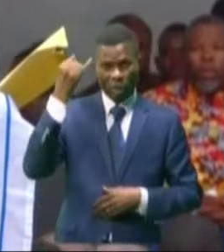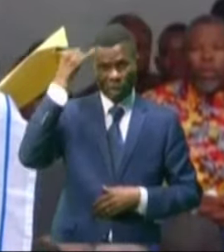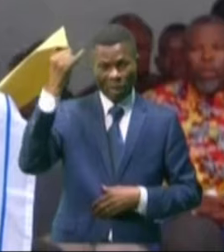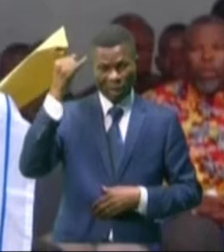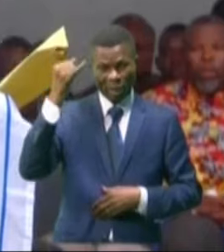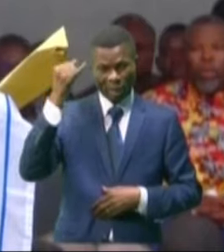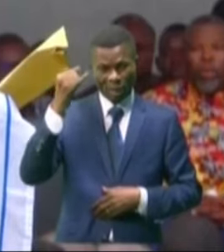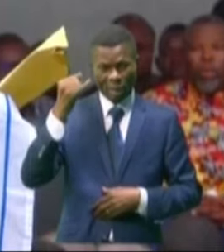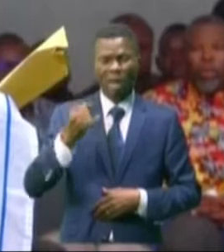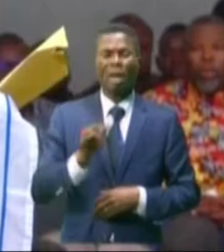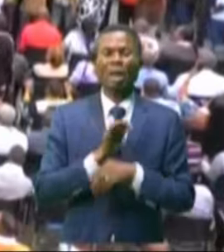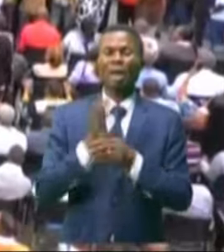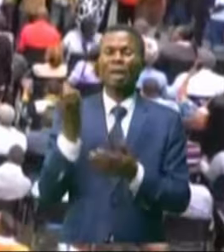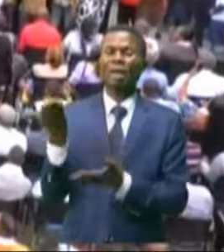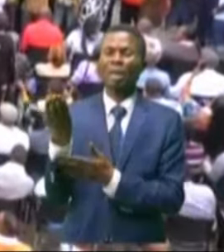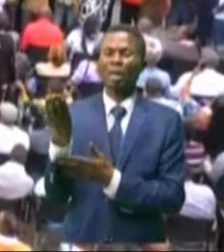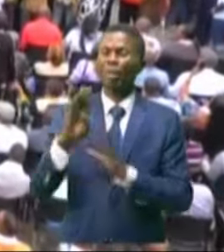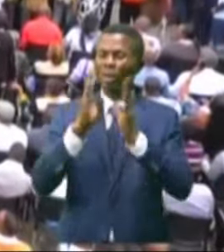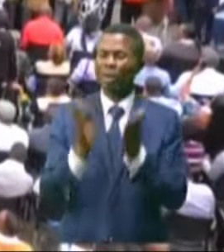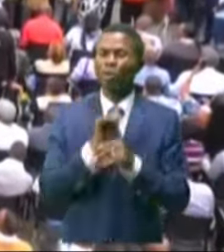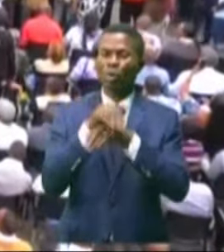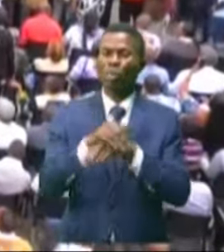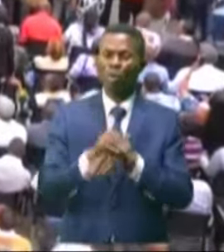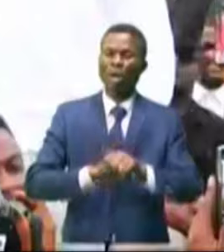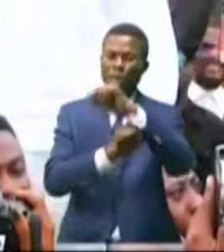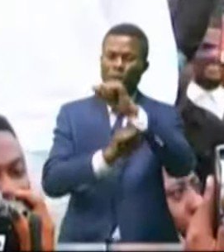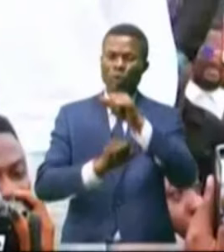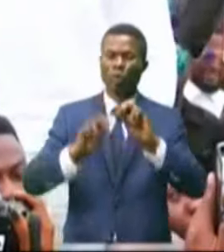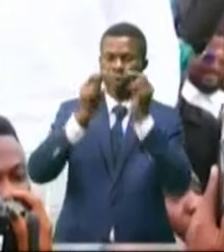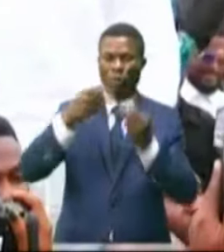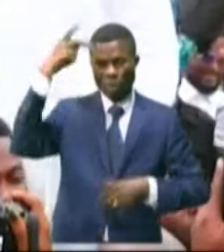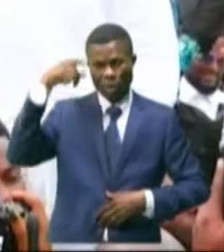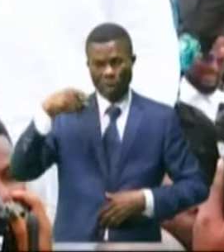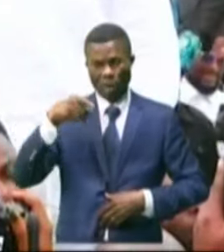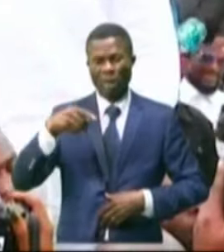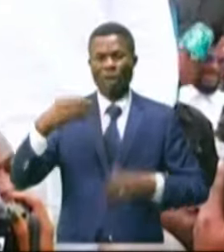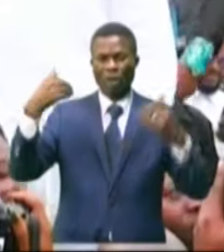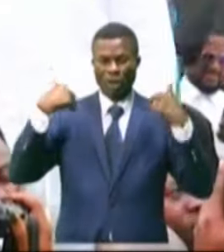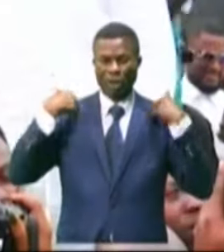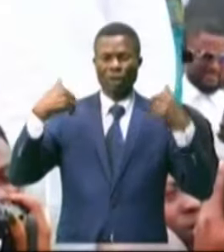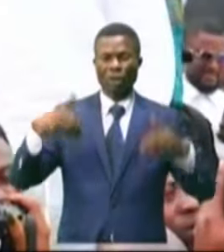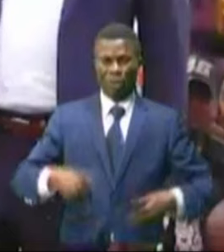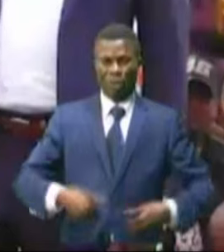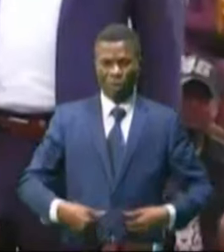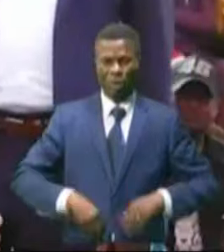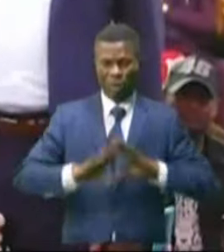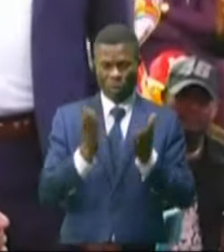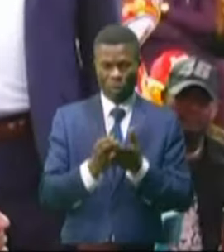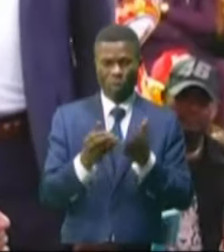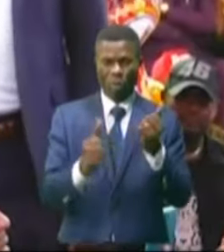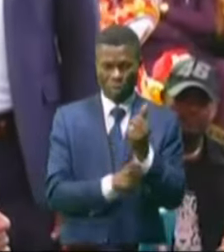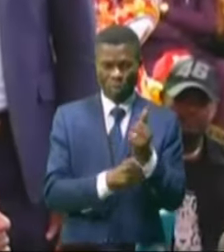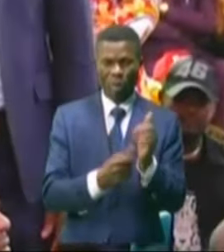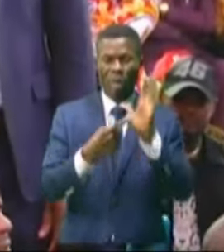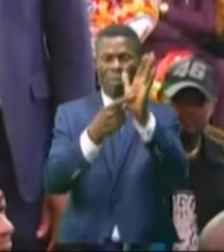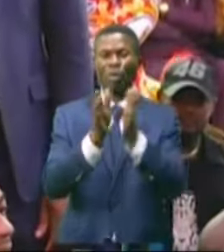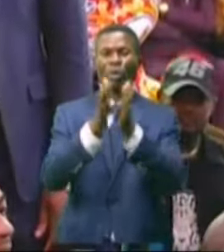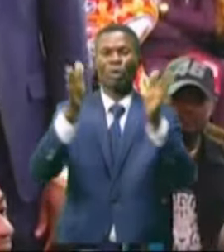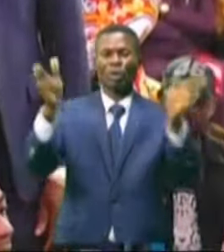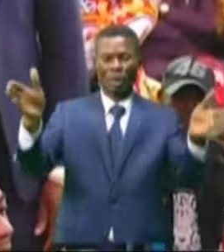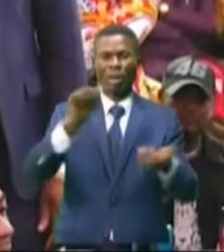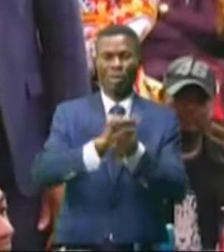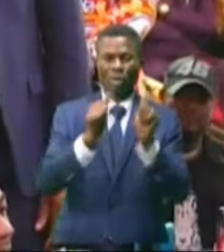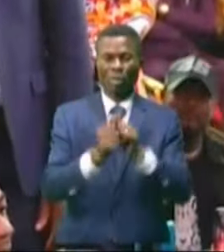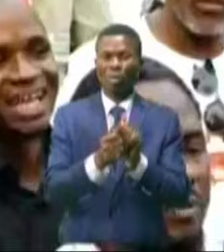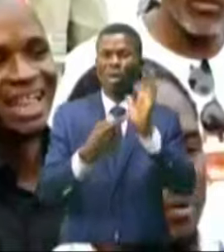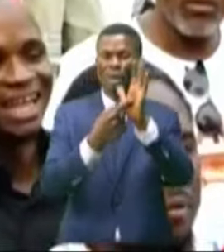faire impliquer tout le monde dans la gestion du parti. Des jeunes mandataires publics et autres ont été présentés au public. Question de